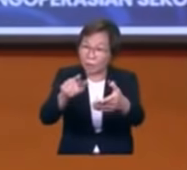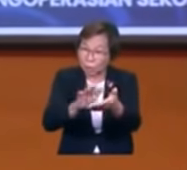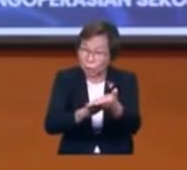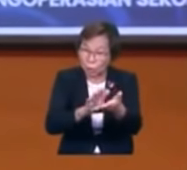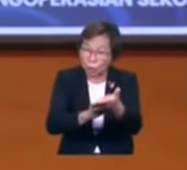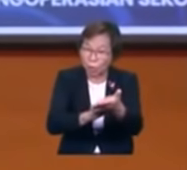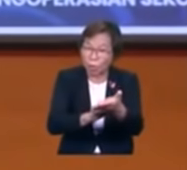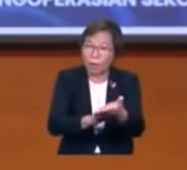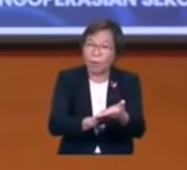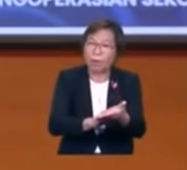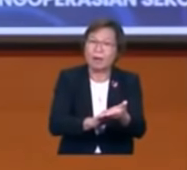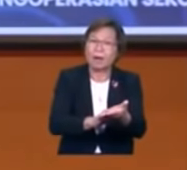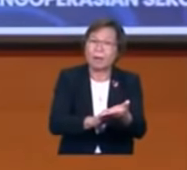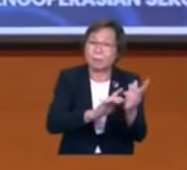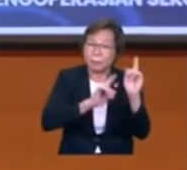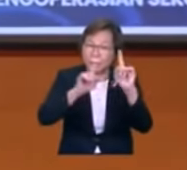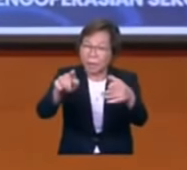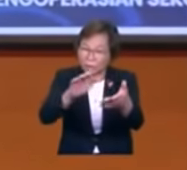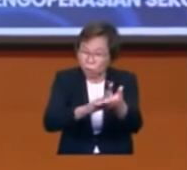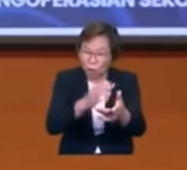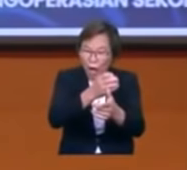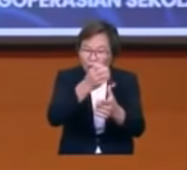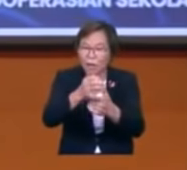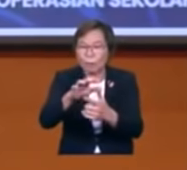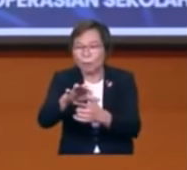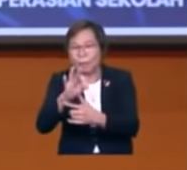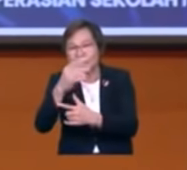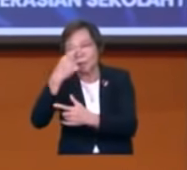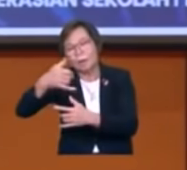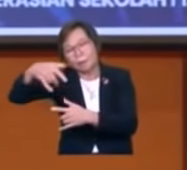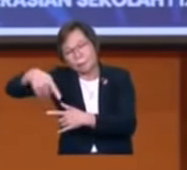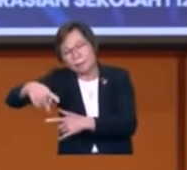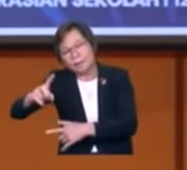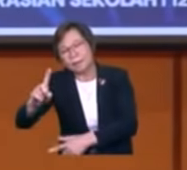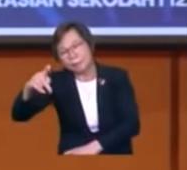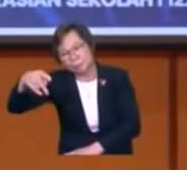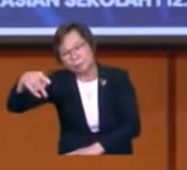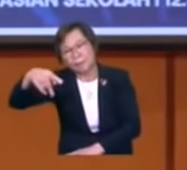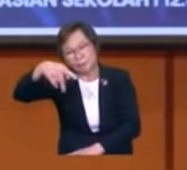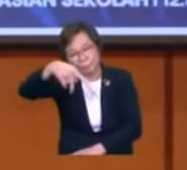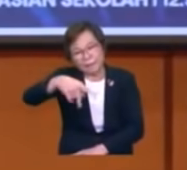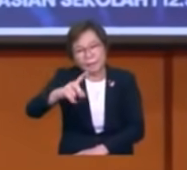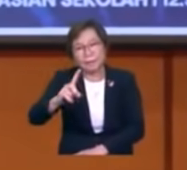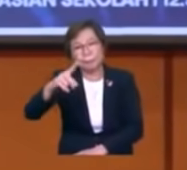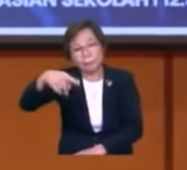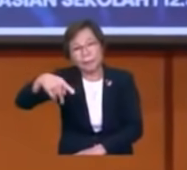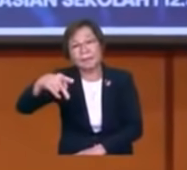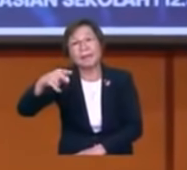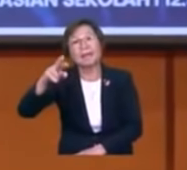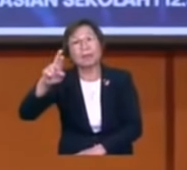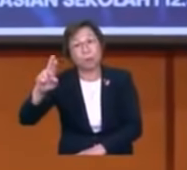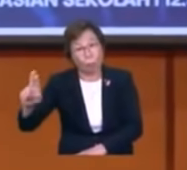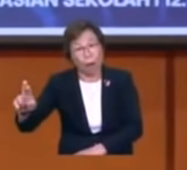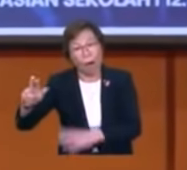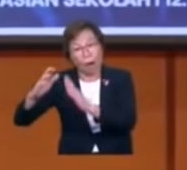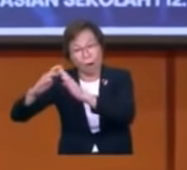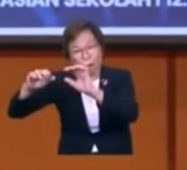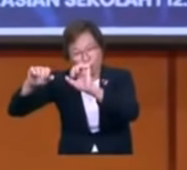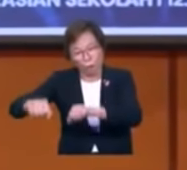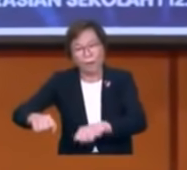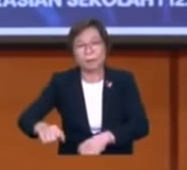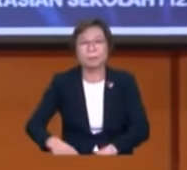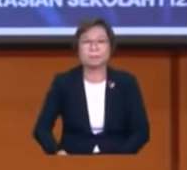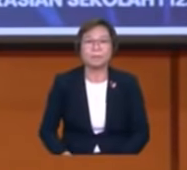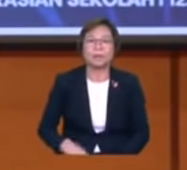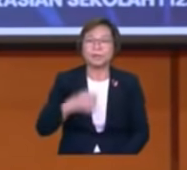melaksanakan pdbd coles atau mereka boleh untuk pdvd rumah tapi begitu untuk mereka yang masih